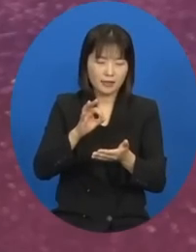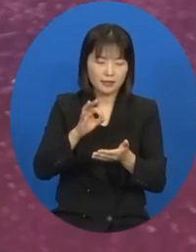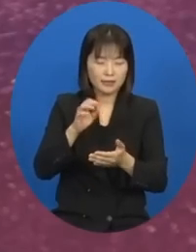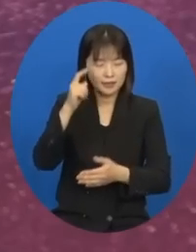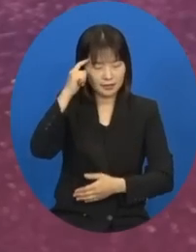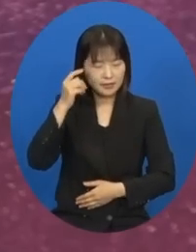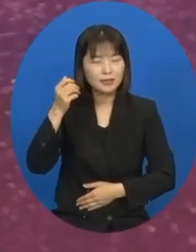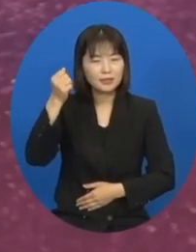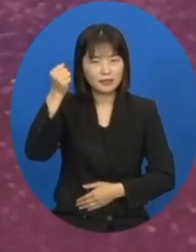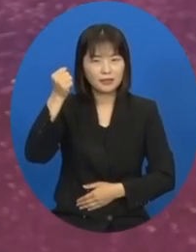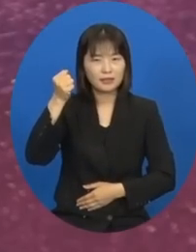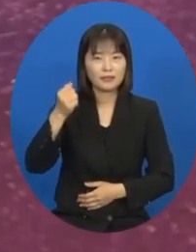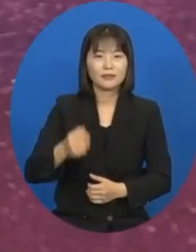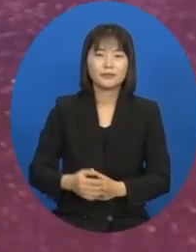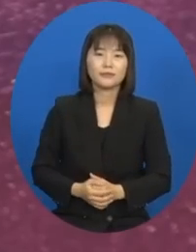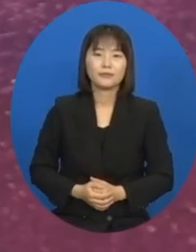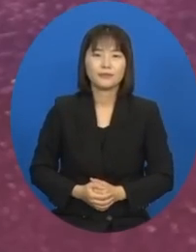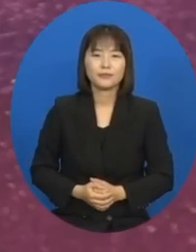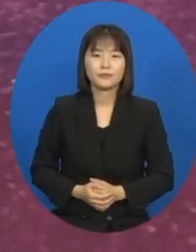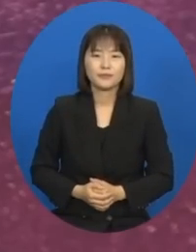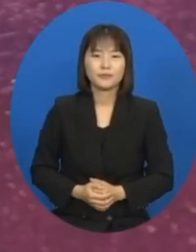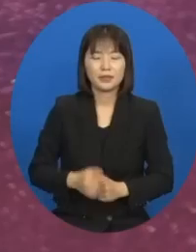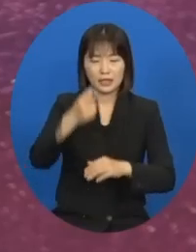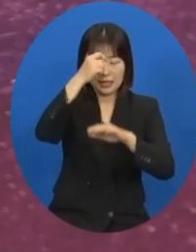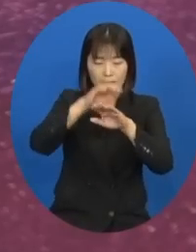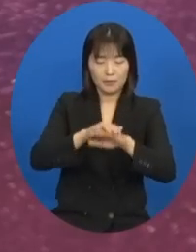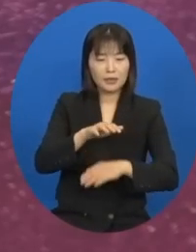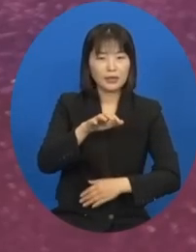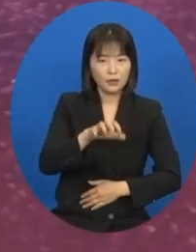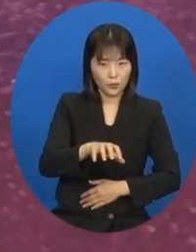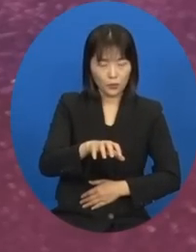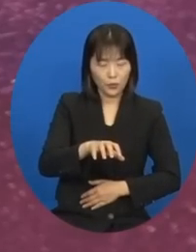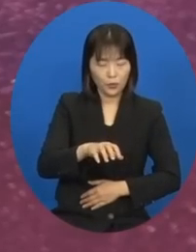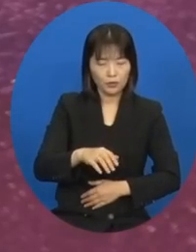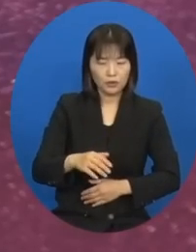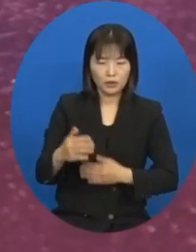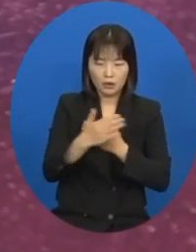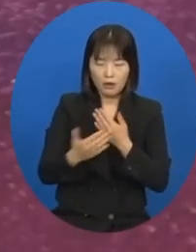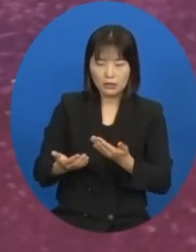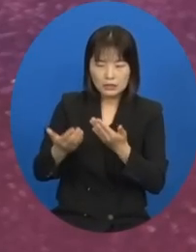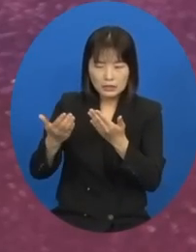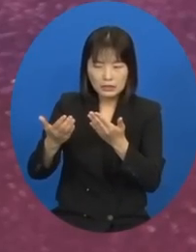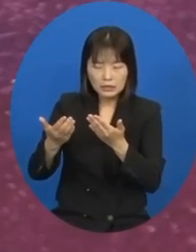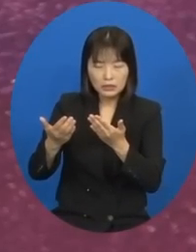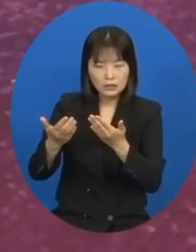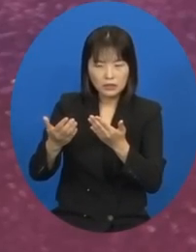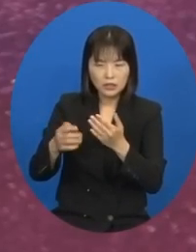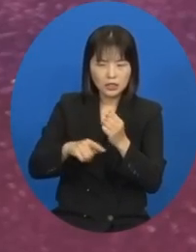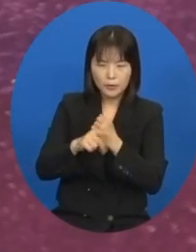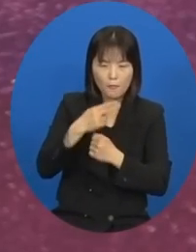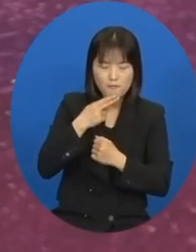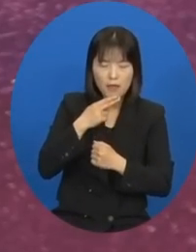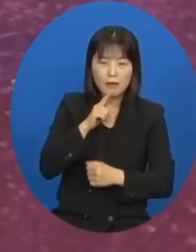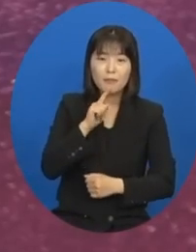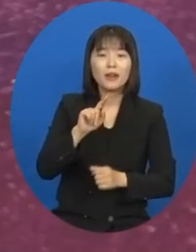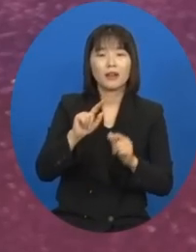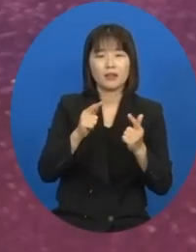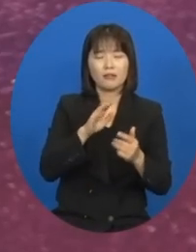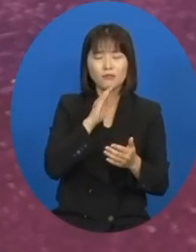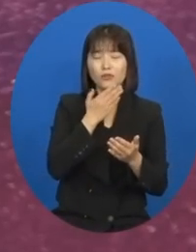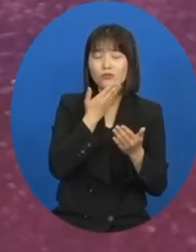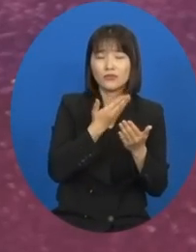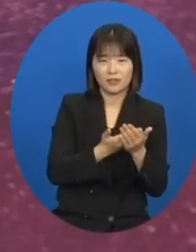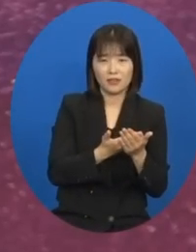것 같습니다 예배자리 헌신의 자리 의미 없다는 이야기 아니에요 너무 귀중한 시간이에요